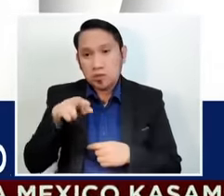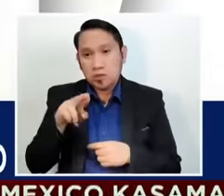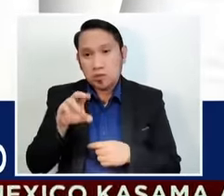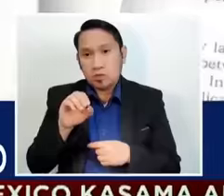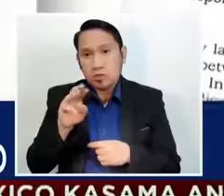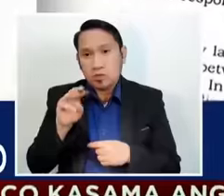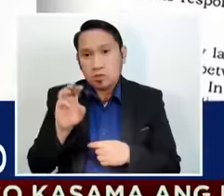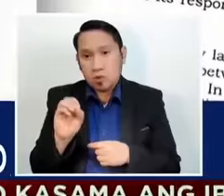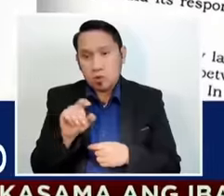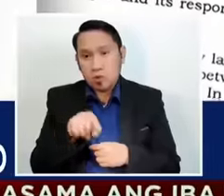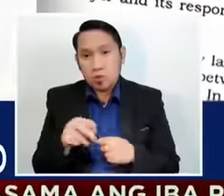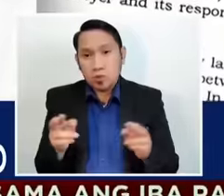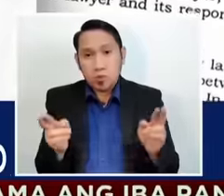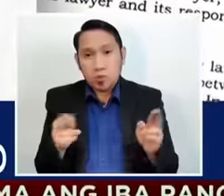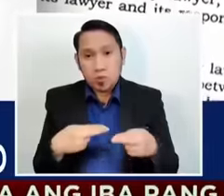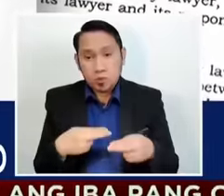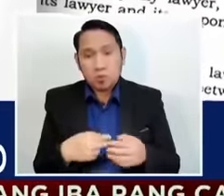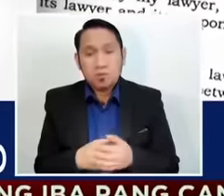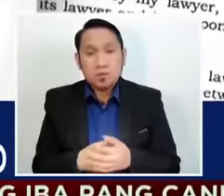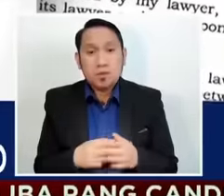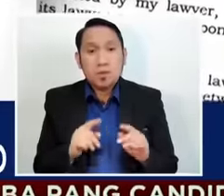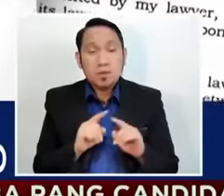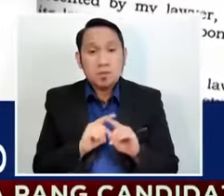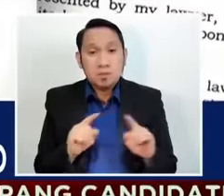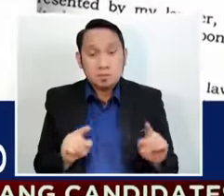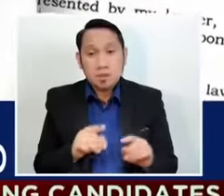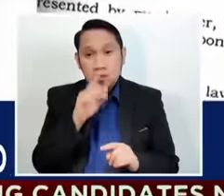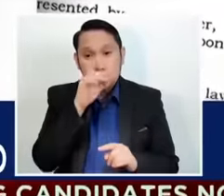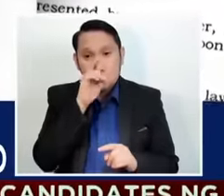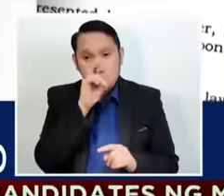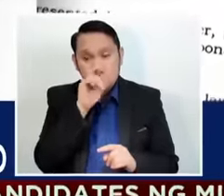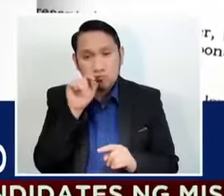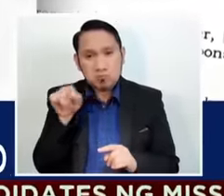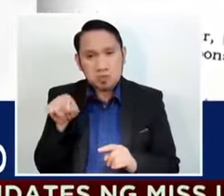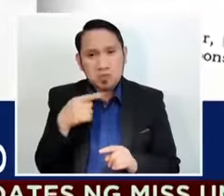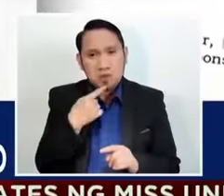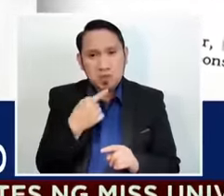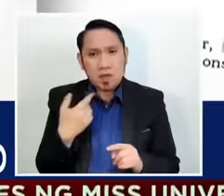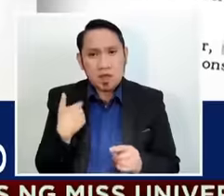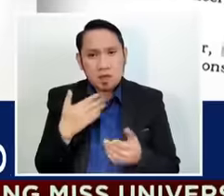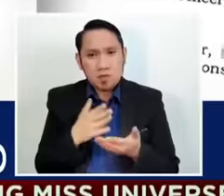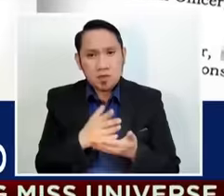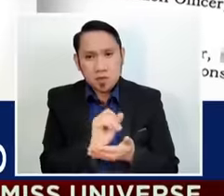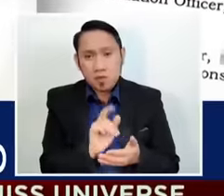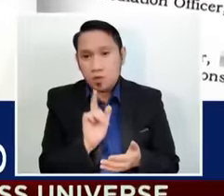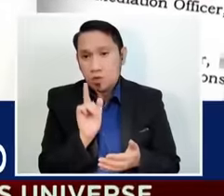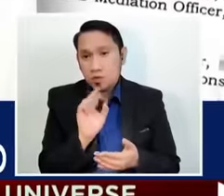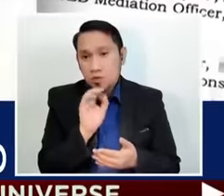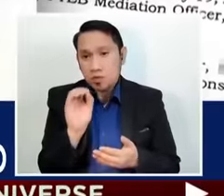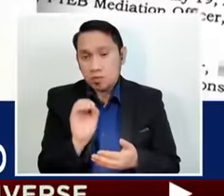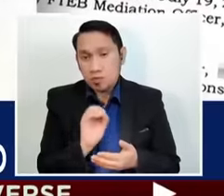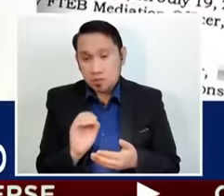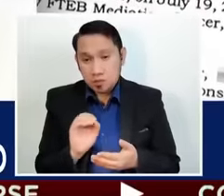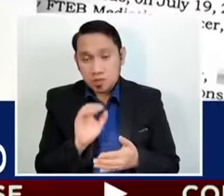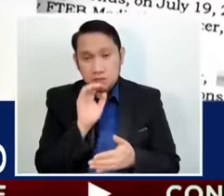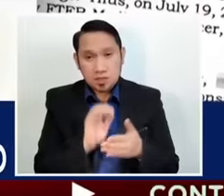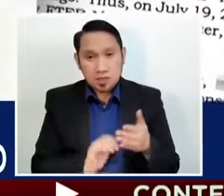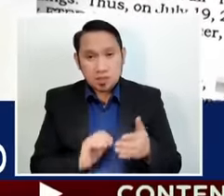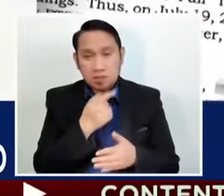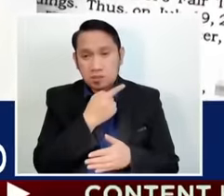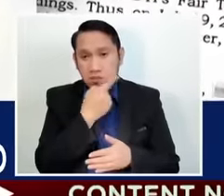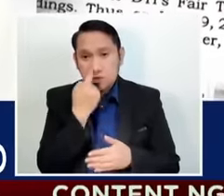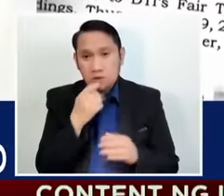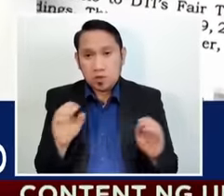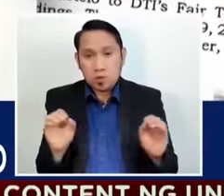kinuhang kwarto. Pero nanindigan ang senior citizen na may karapatan siya sa 20% discount dahil walang